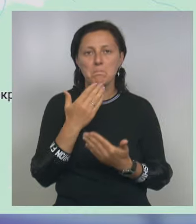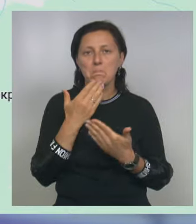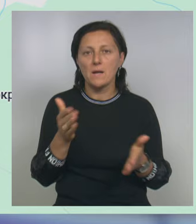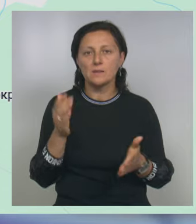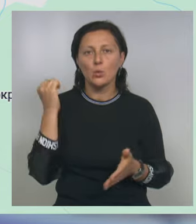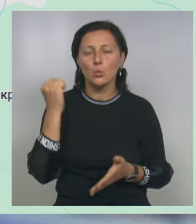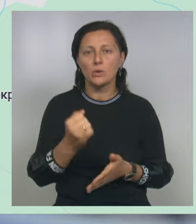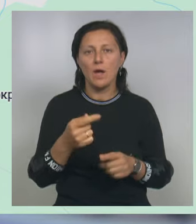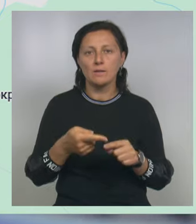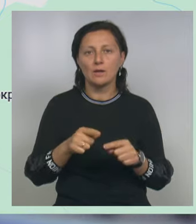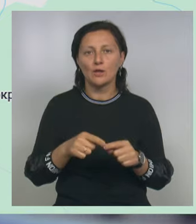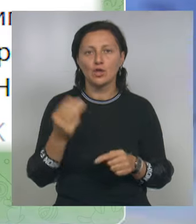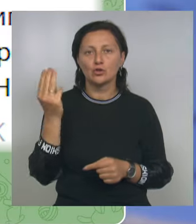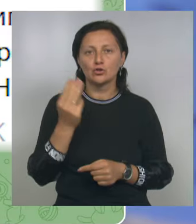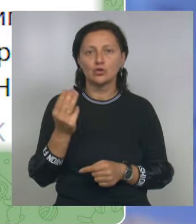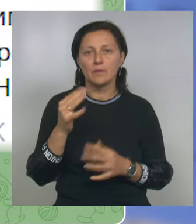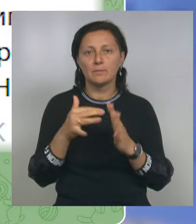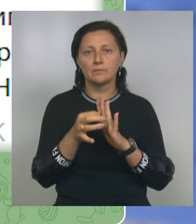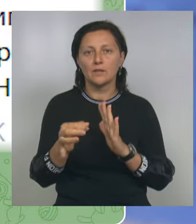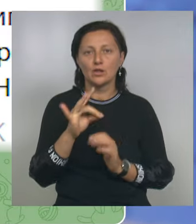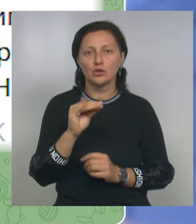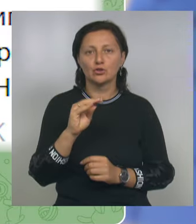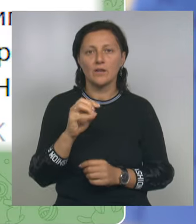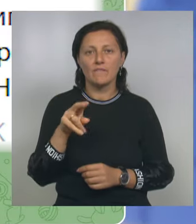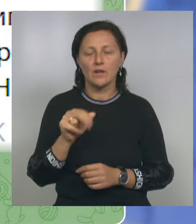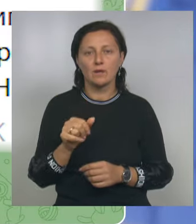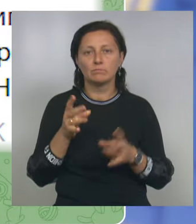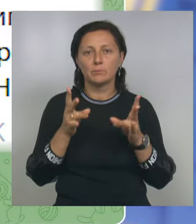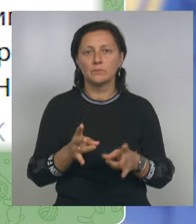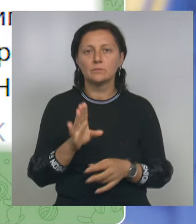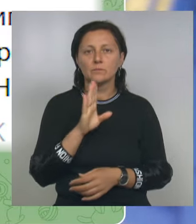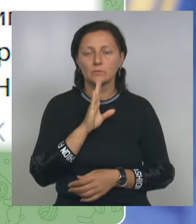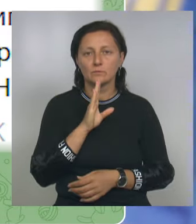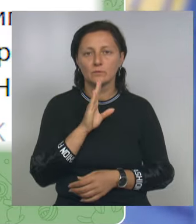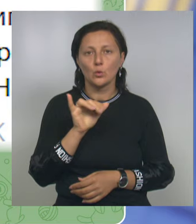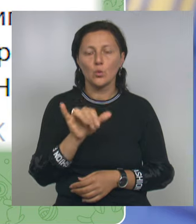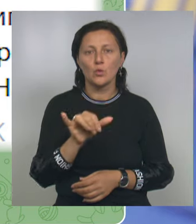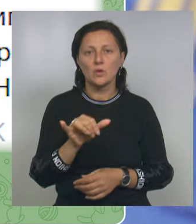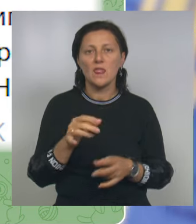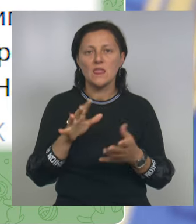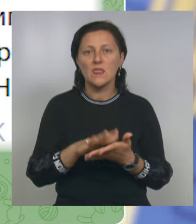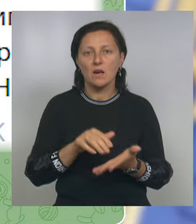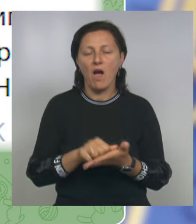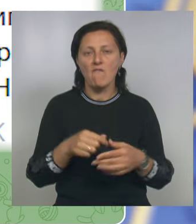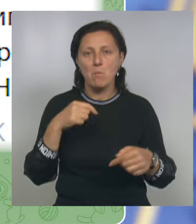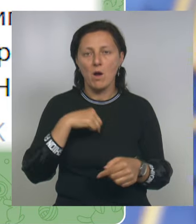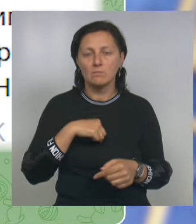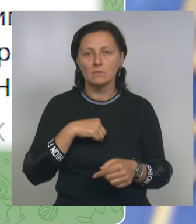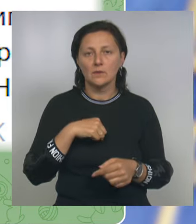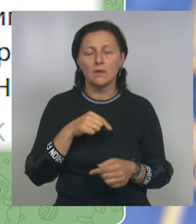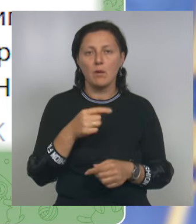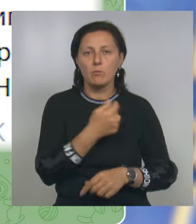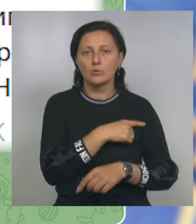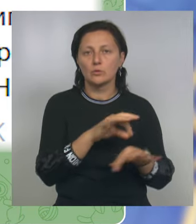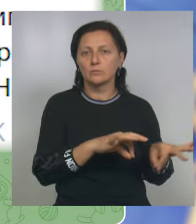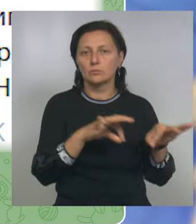ударов пришелся по шебекинскому селу Ржевка. Пострадала местная жительница. У нее баротравма. Бригада скорой доставила ее